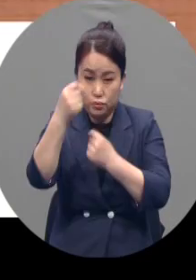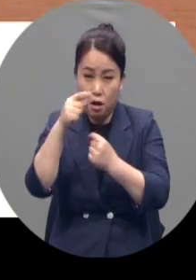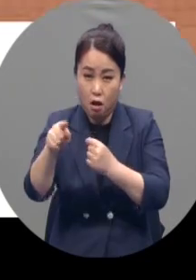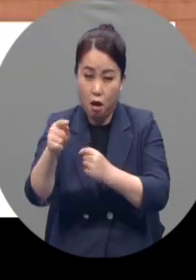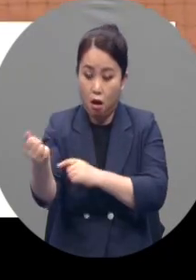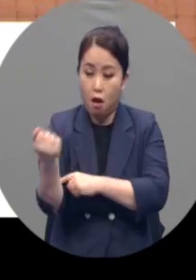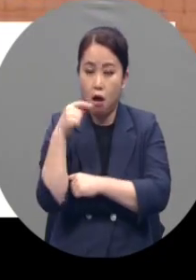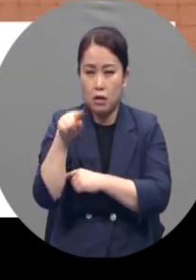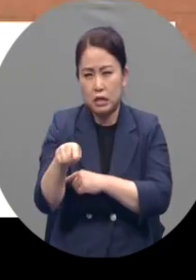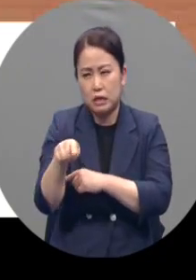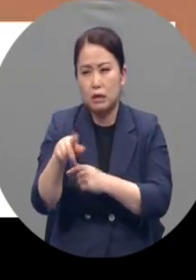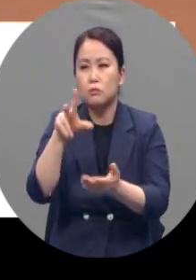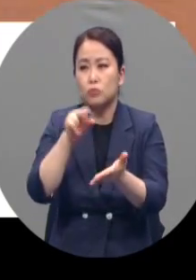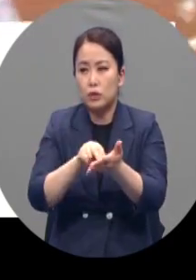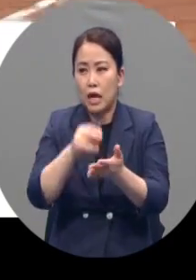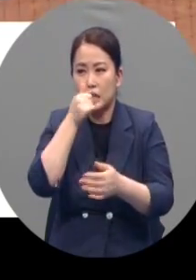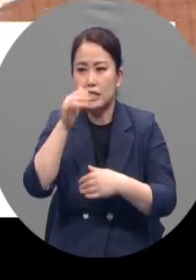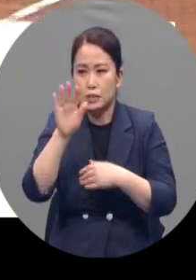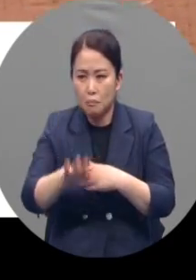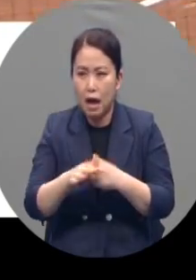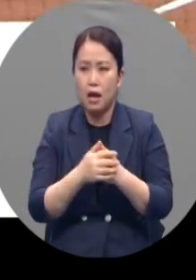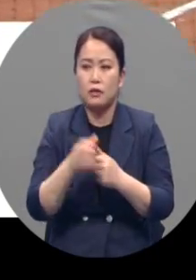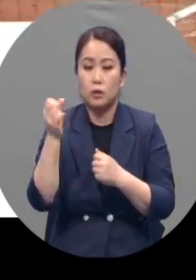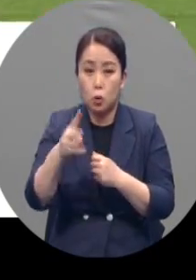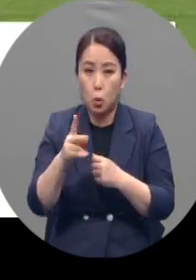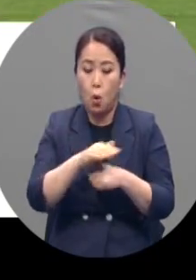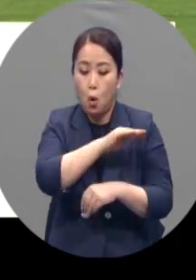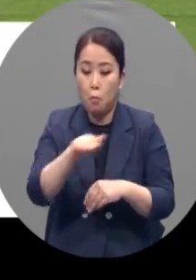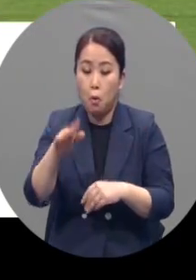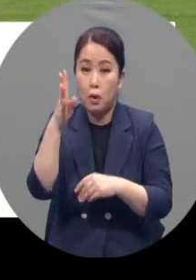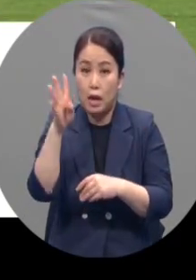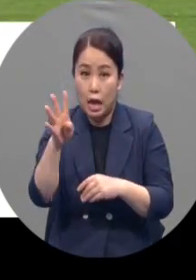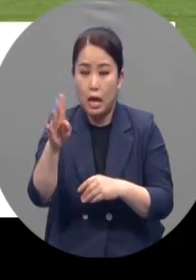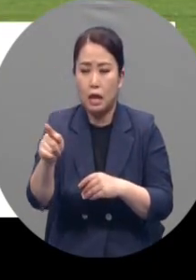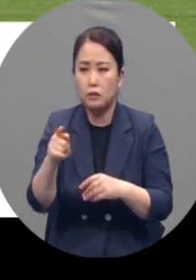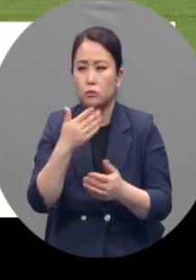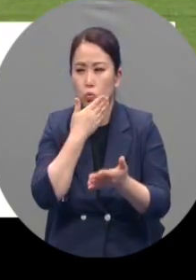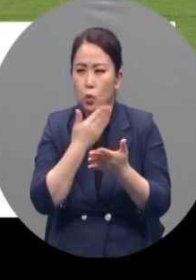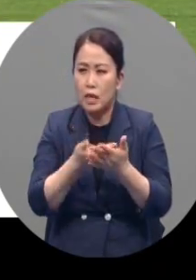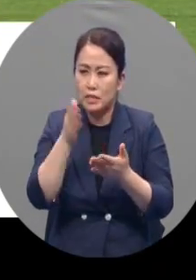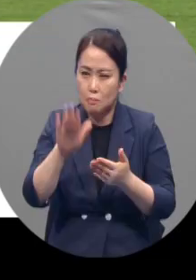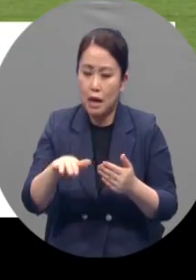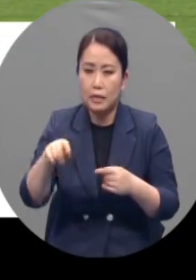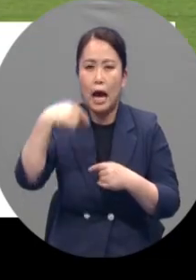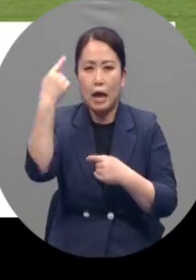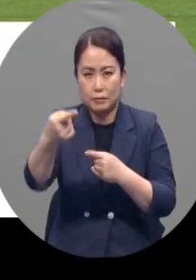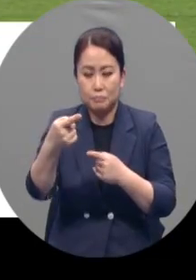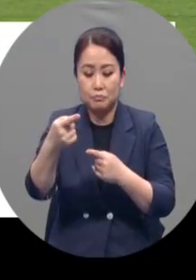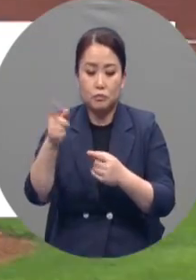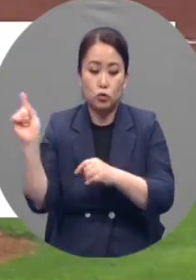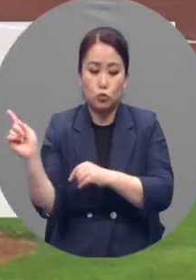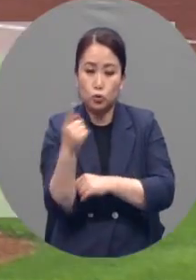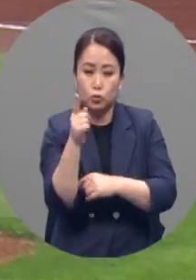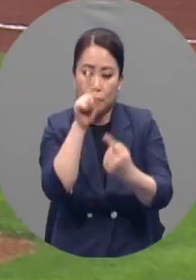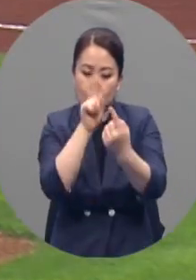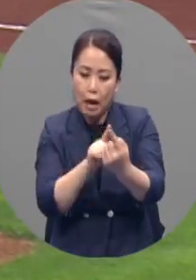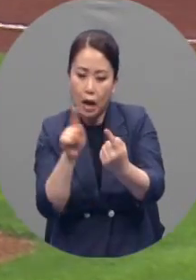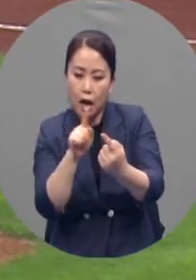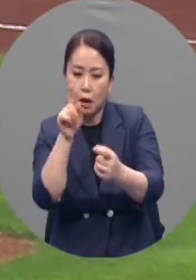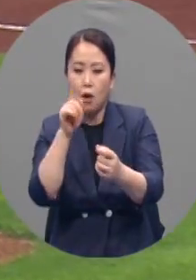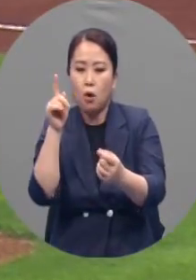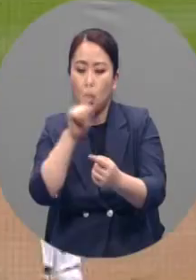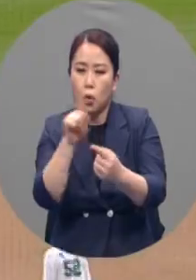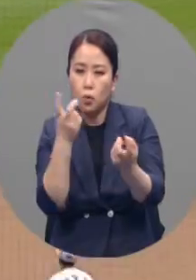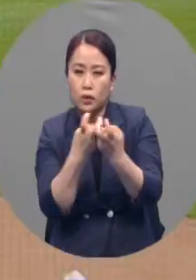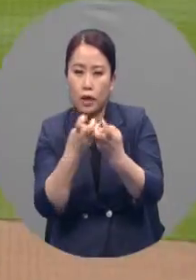보면 볼넷도 줄 수 있기 때문에 그 다음 타자를 어떻게 상대하는지에 대한 게 제가 제일 목표로 하고 있고 이번 달